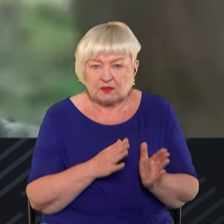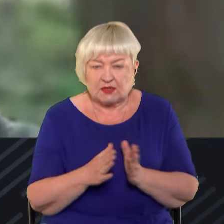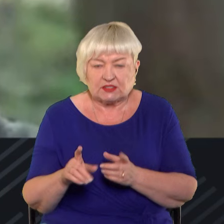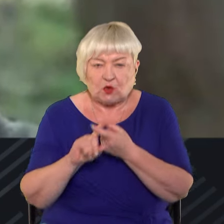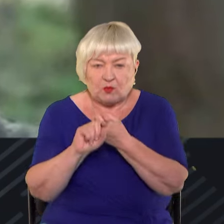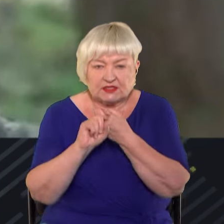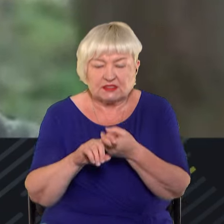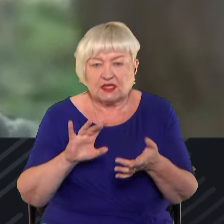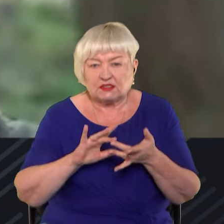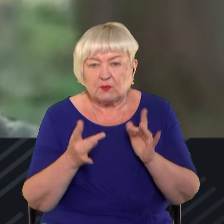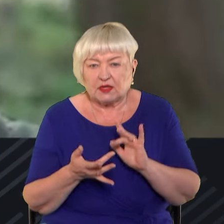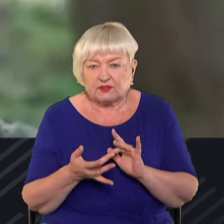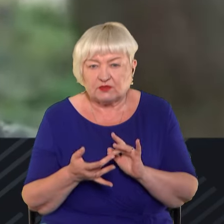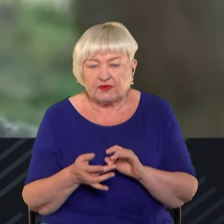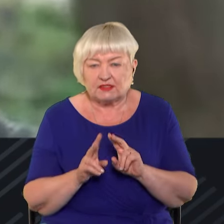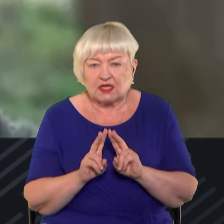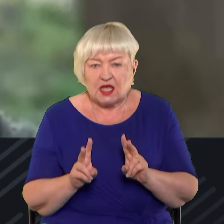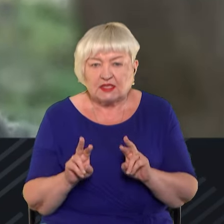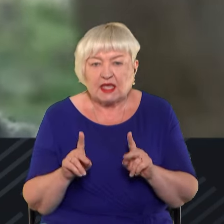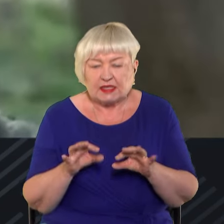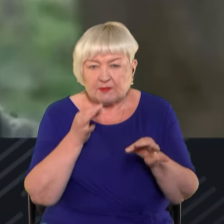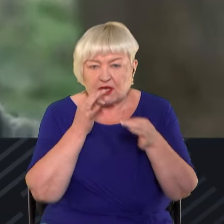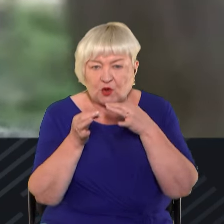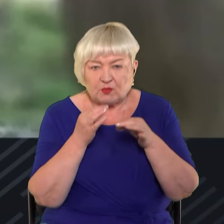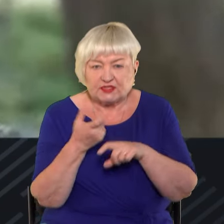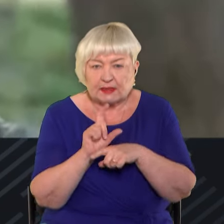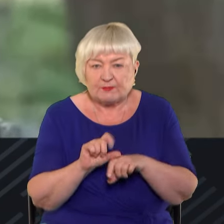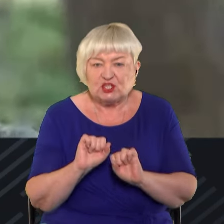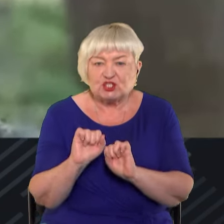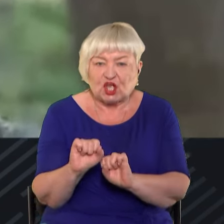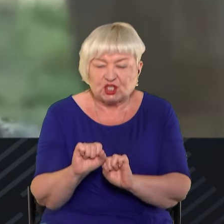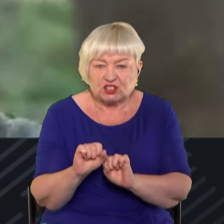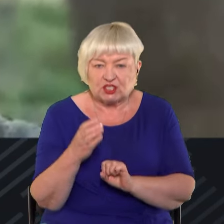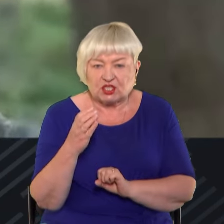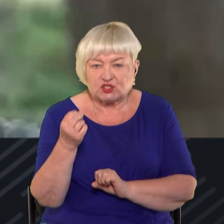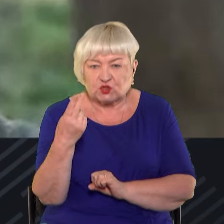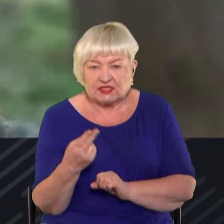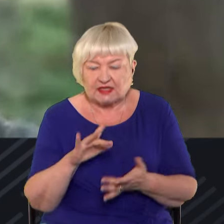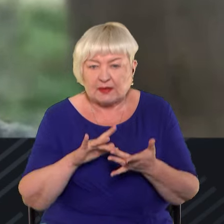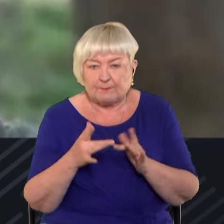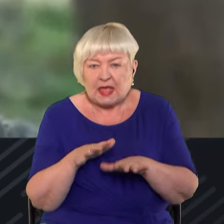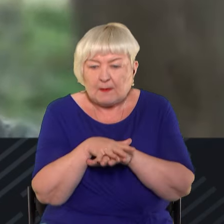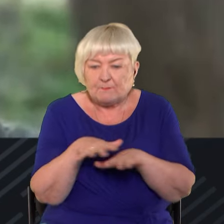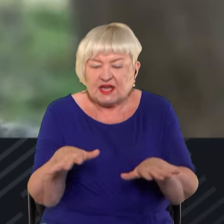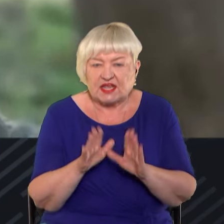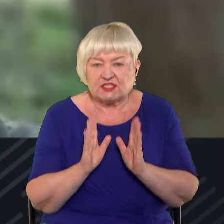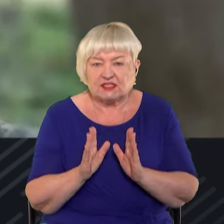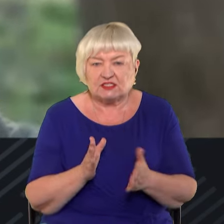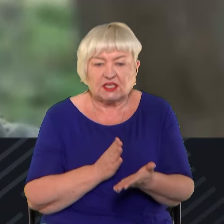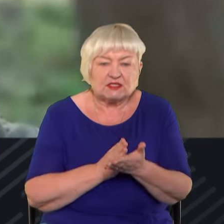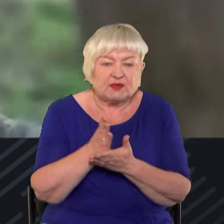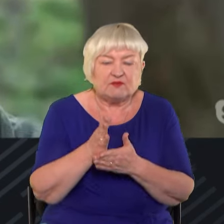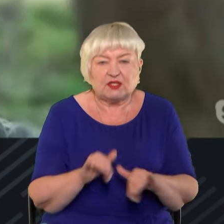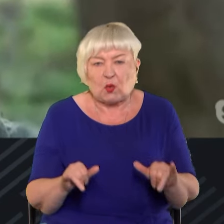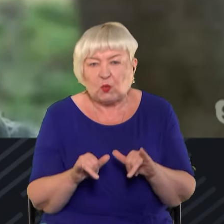комунікації в соціальних мережах, які б рекомендували більш захищені соціальні мережі, не там чітко там спрямування кудись,